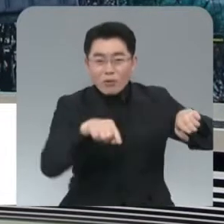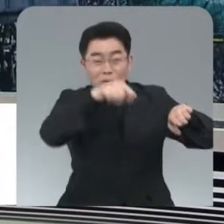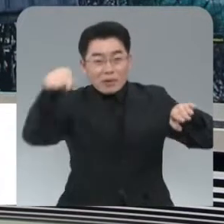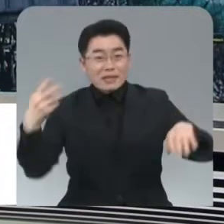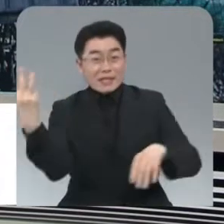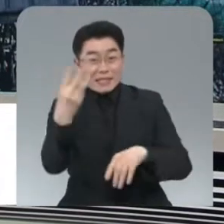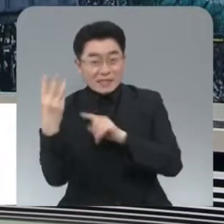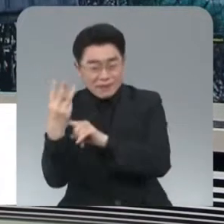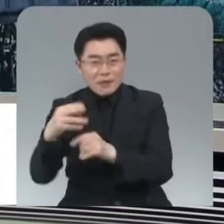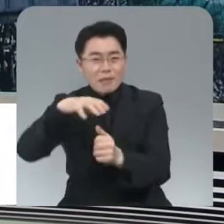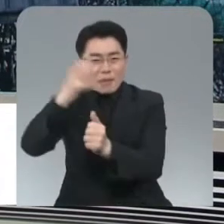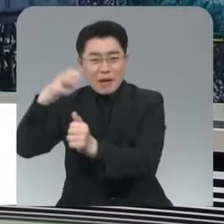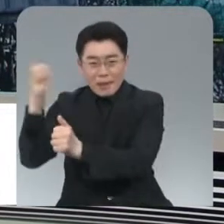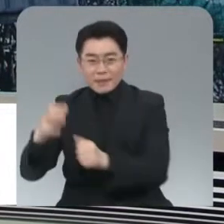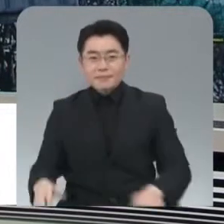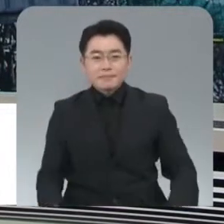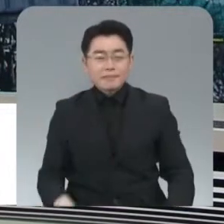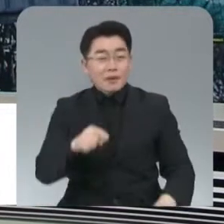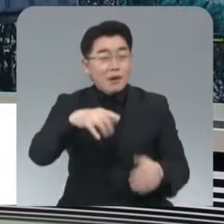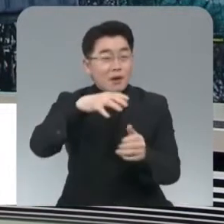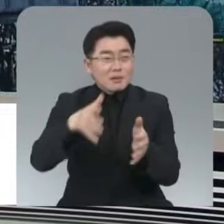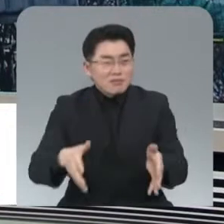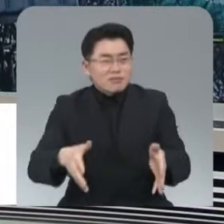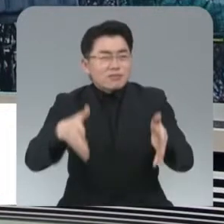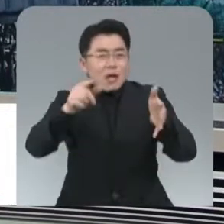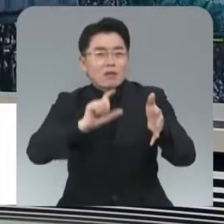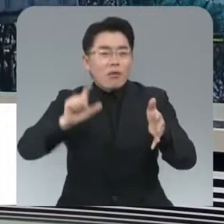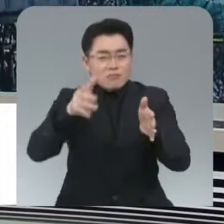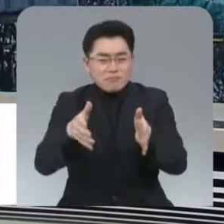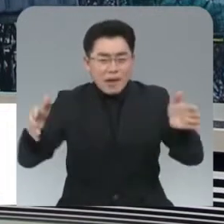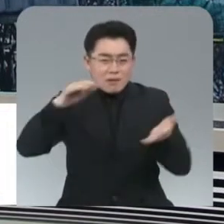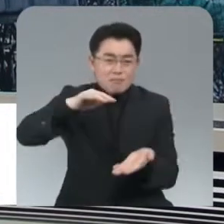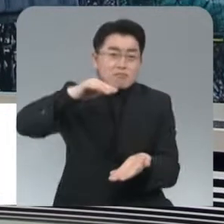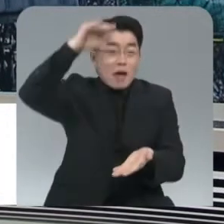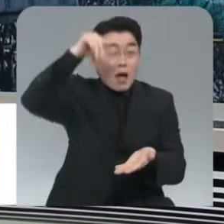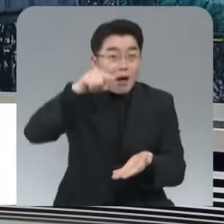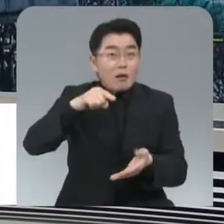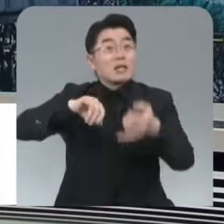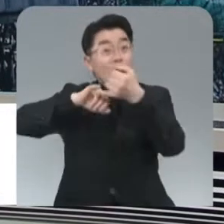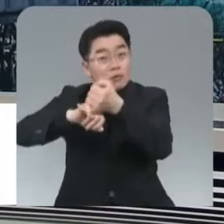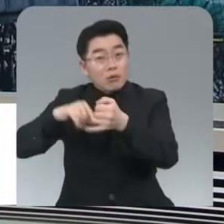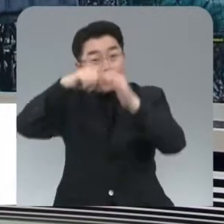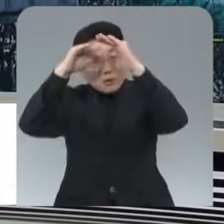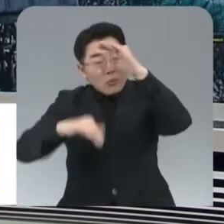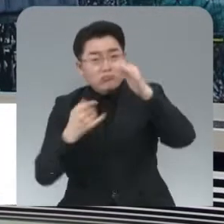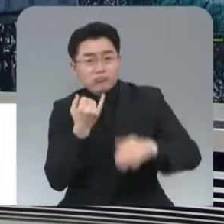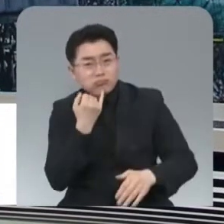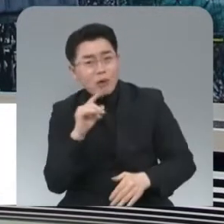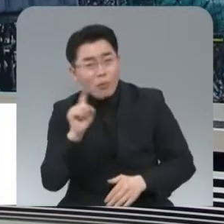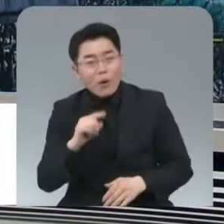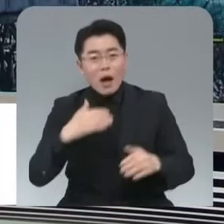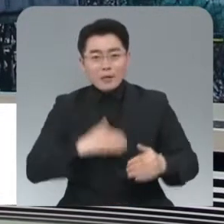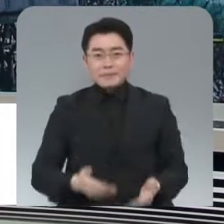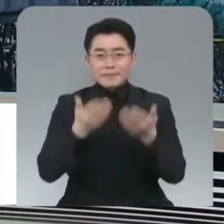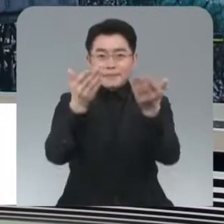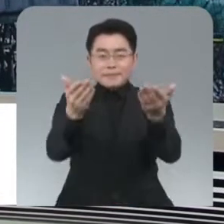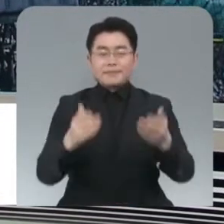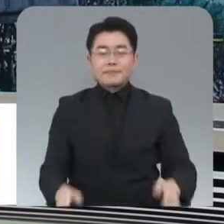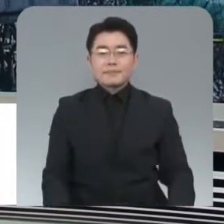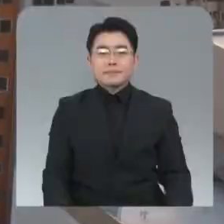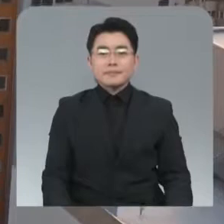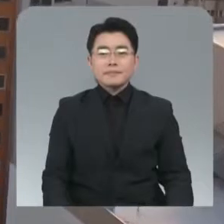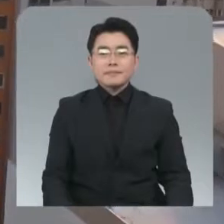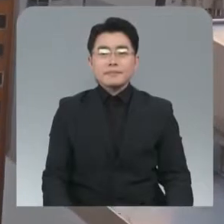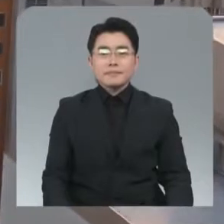더 높이 또 많이 짓겠다는 후보들의 공약 방향, 이걸 어떻게 봐야 할지 이어서 김성수 기자가 보도합니다.